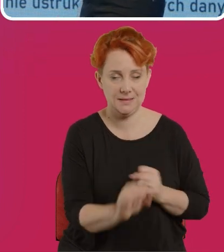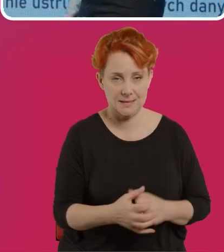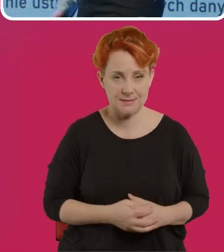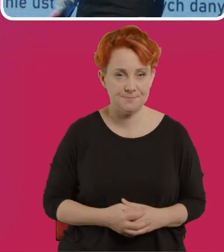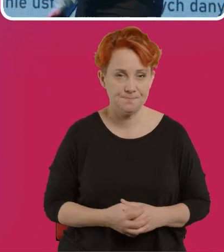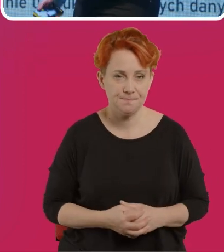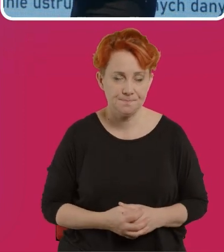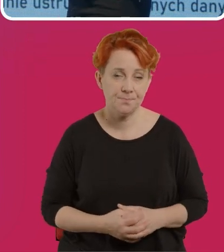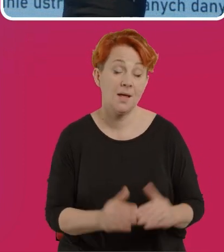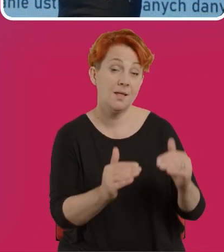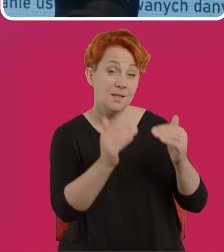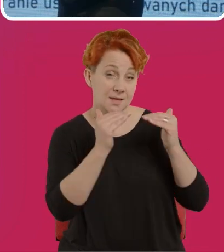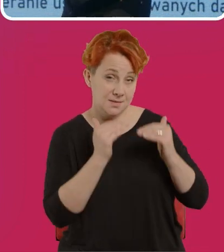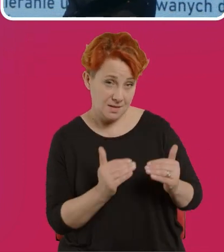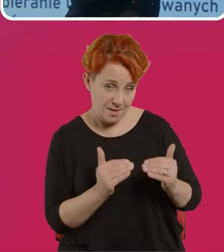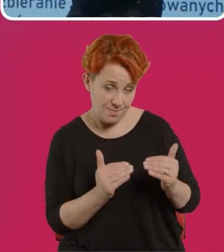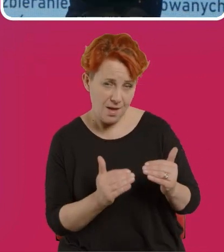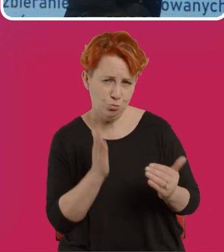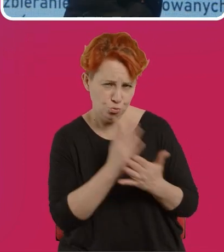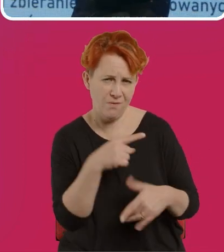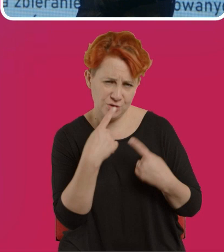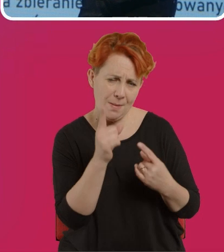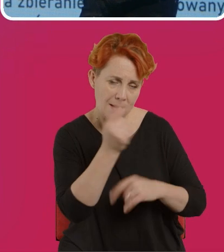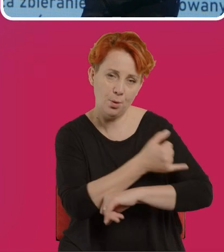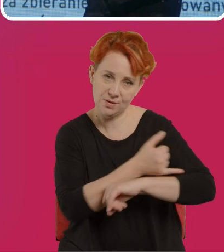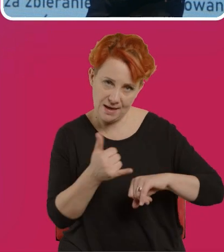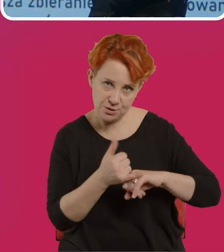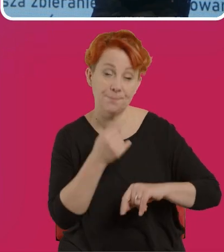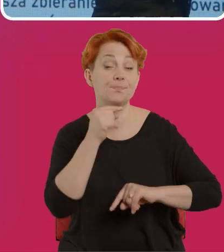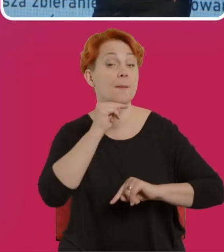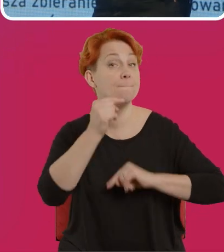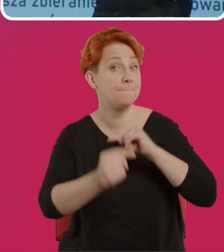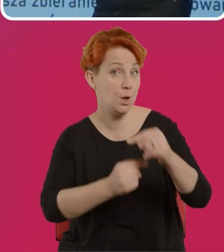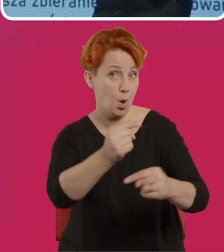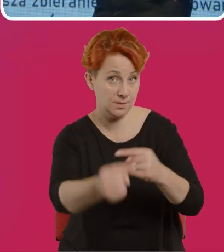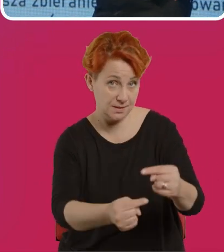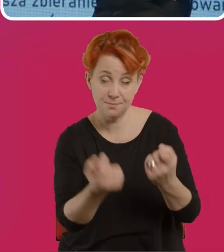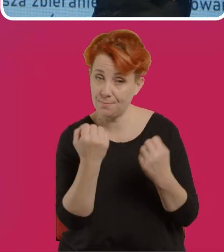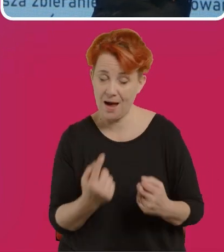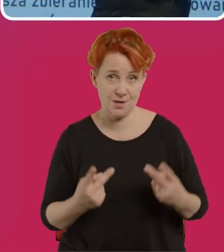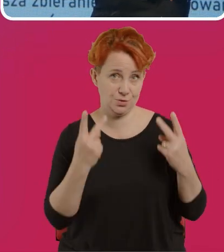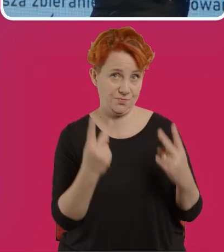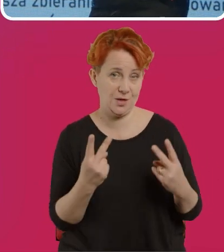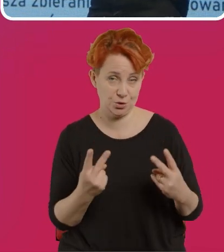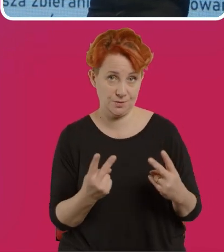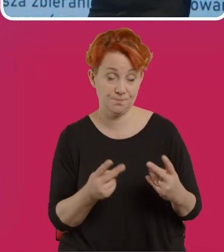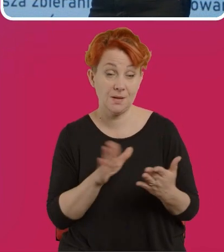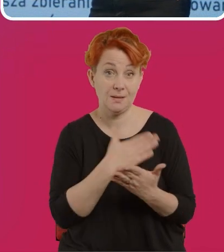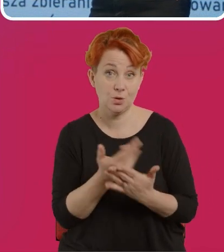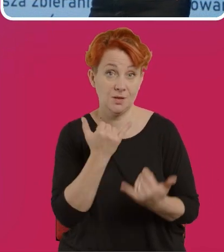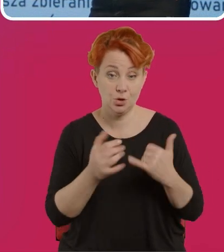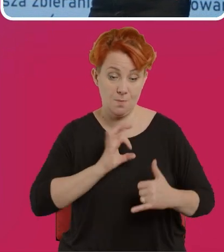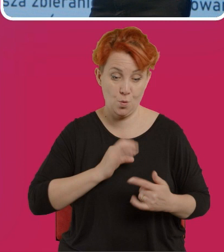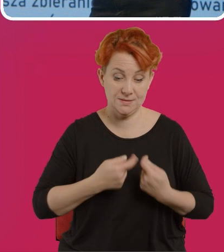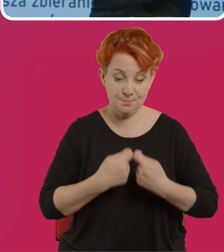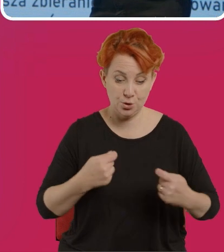już mówiłam, ale podkreślam jeszcze raz, proces. On jest ekstremalnie ważny, ponieważ możemy zidentyfikować, jeżeli nasz proces